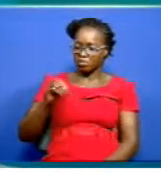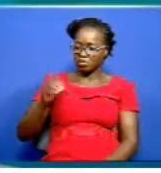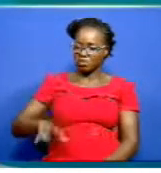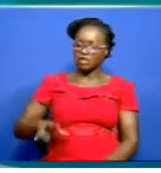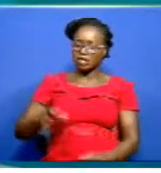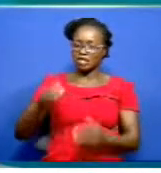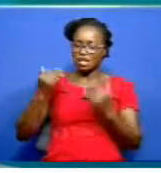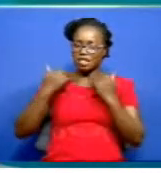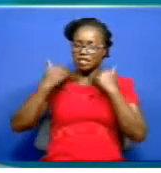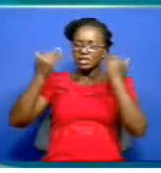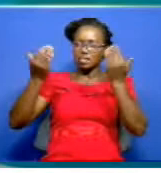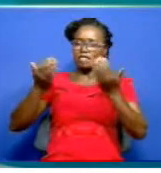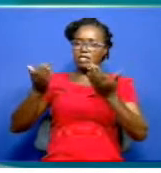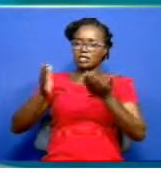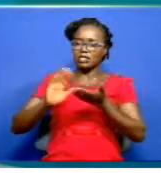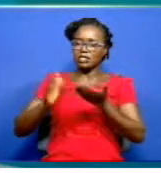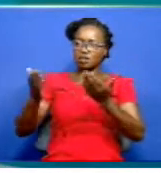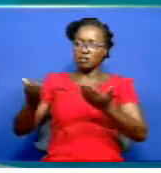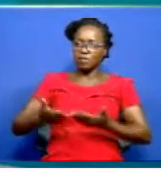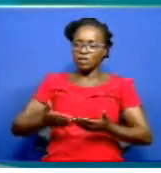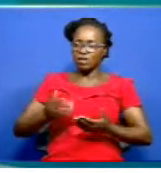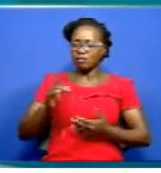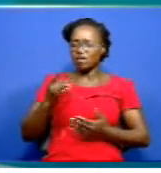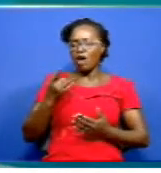kwa sababu mwanzo